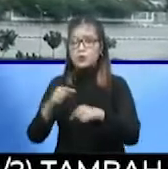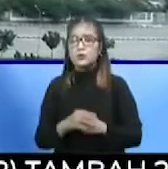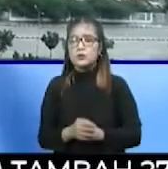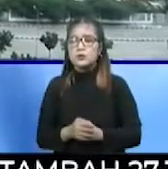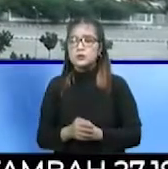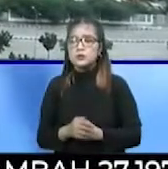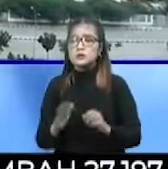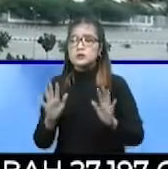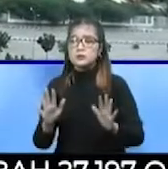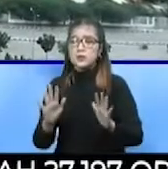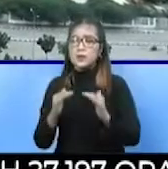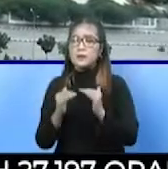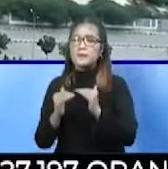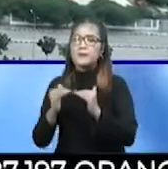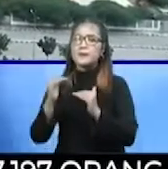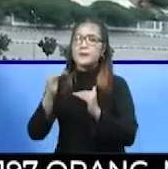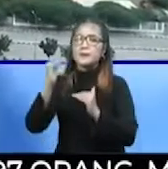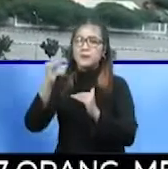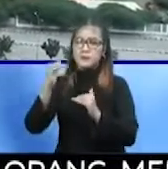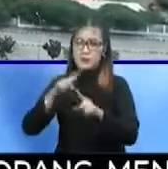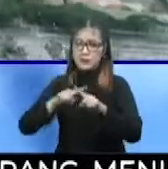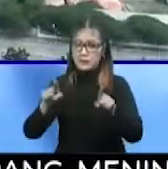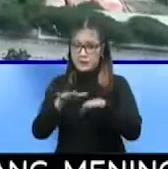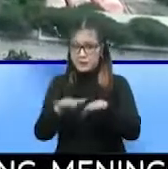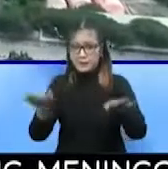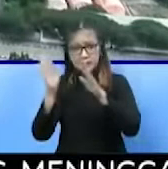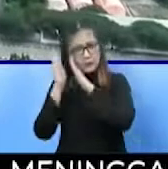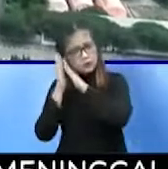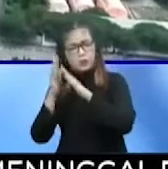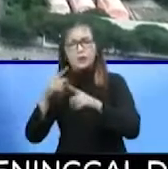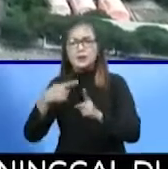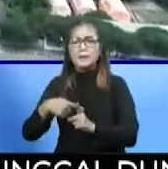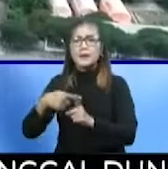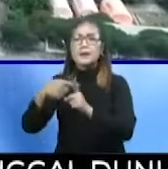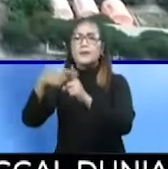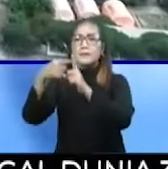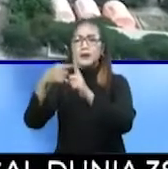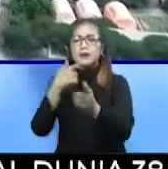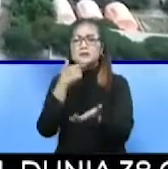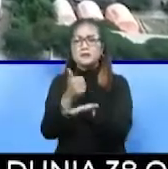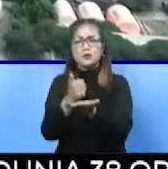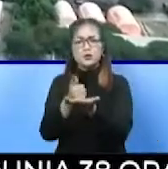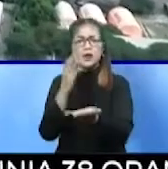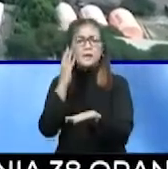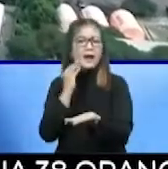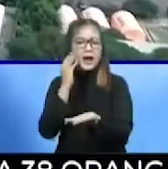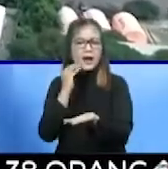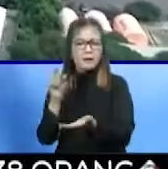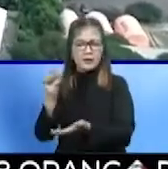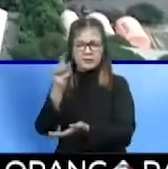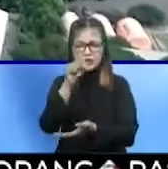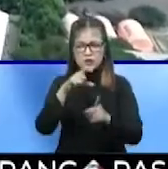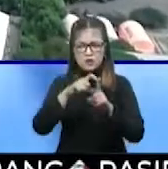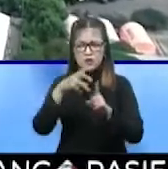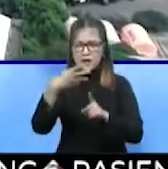kita secara bertahap akan terus menambah tempat tidur ini. Dan itu kita sudah berpengalaman sebetulnya pada saat Delta, yang kita